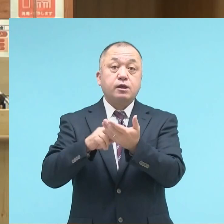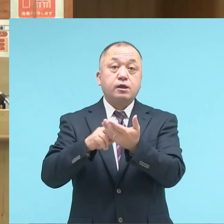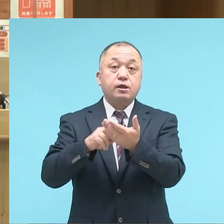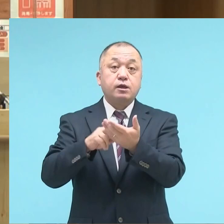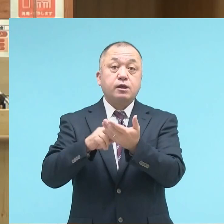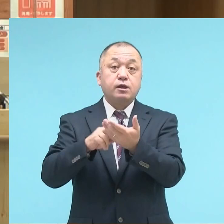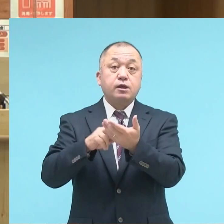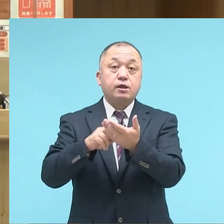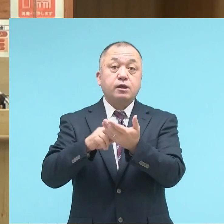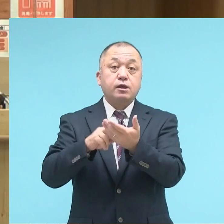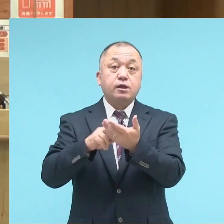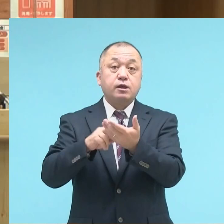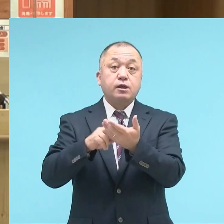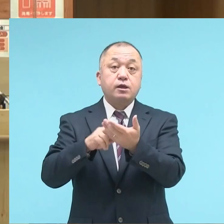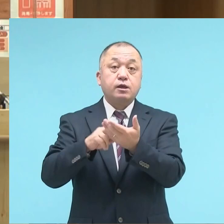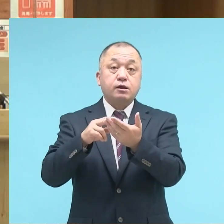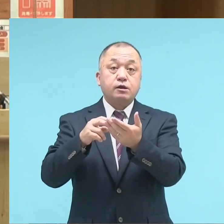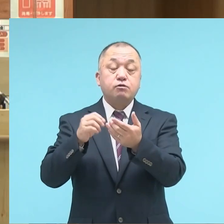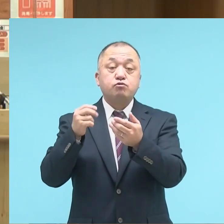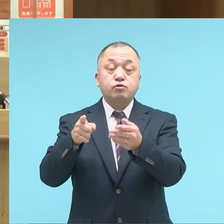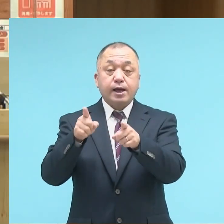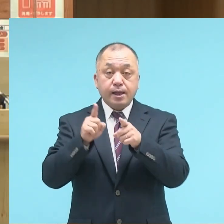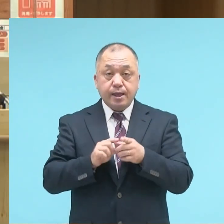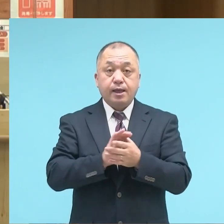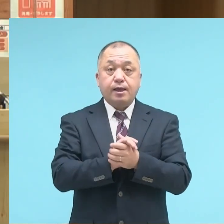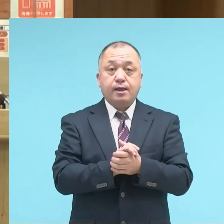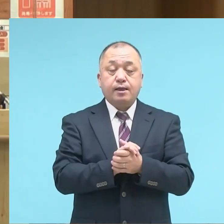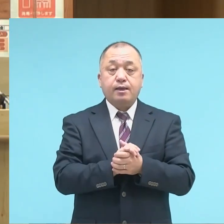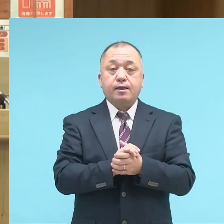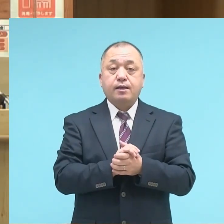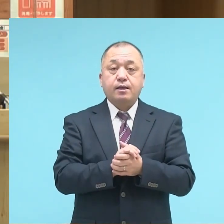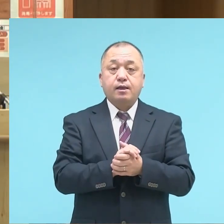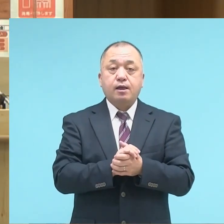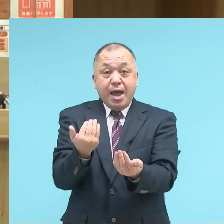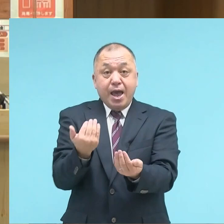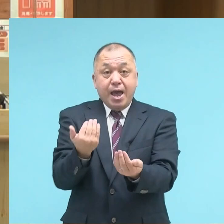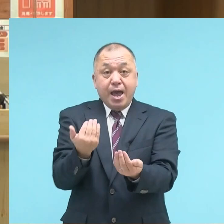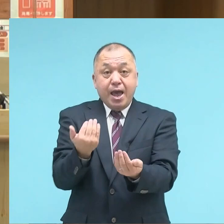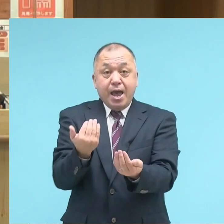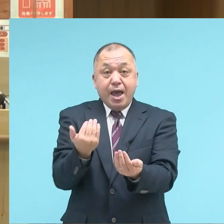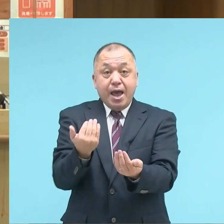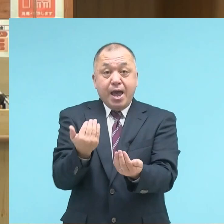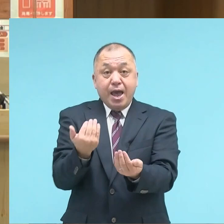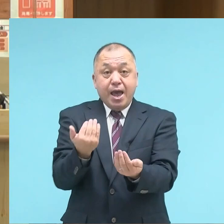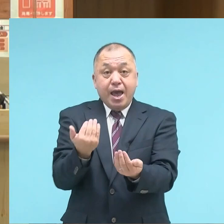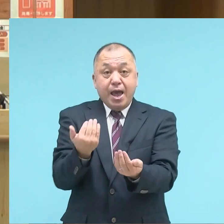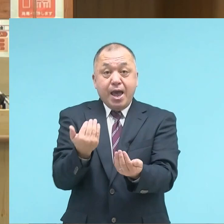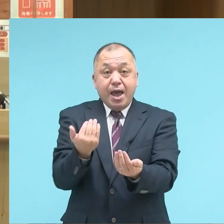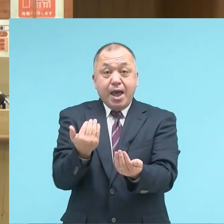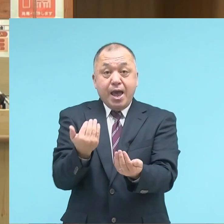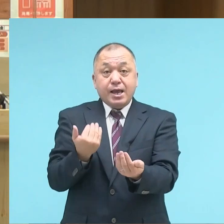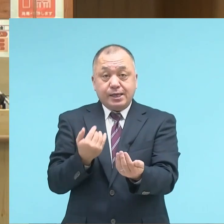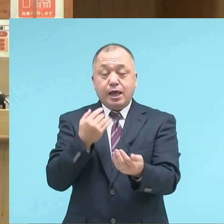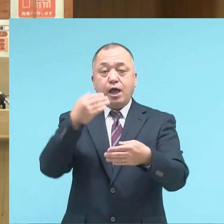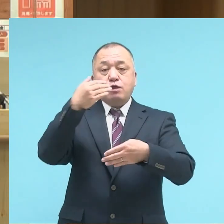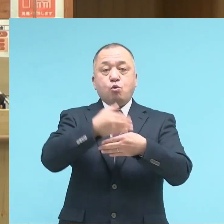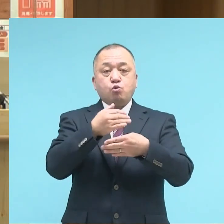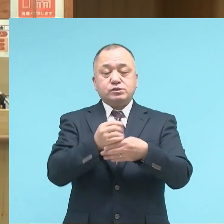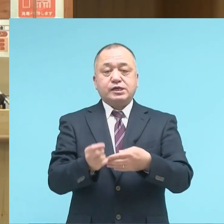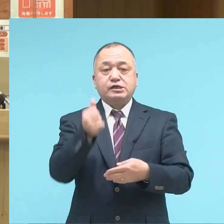するということで位置づけられた中で、その法律ができる前にですね、党として緊急事態宣